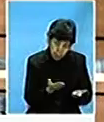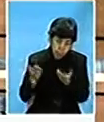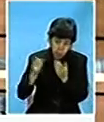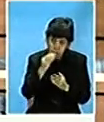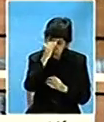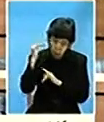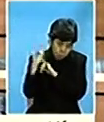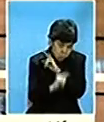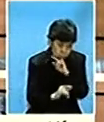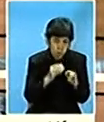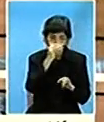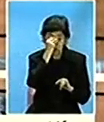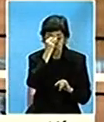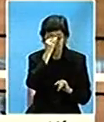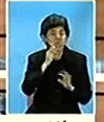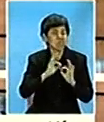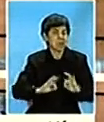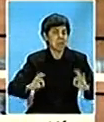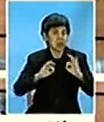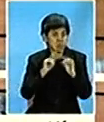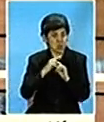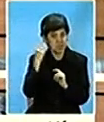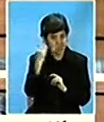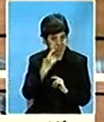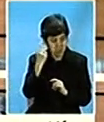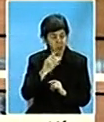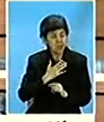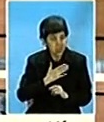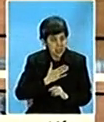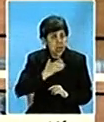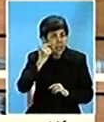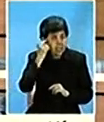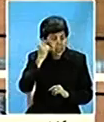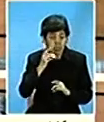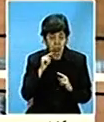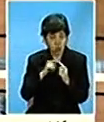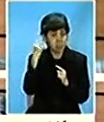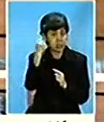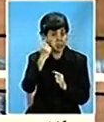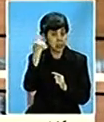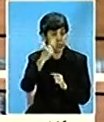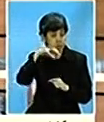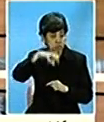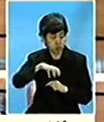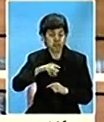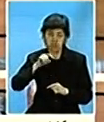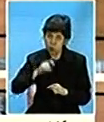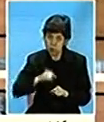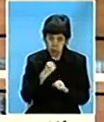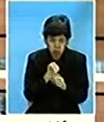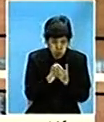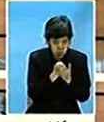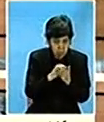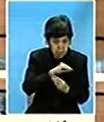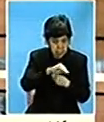ญี่ปุ่นนั่นคือความสำคัญของการท่องเที่ยวตรงนี้แต่ผมเชื่อว่าการท่องเที่ยวนั้นจะเยียวยาเศรษฐกิจได้ส